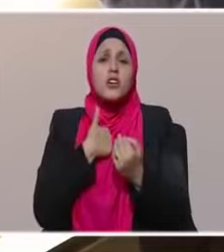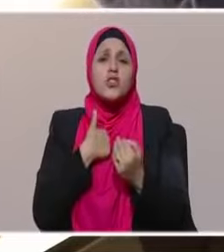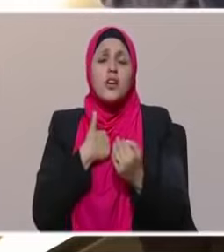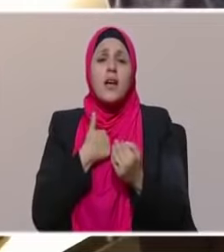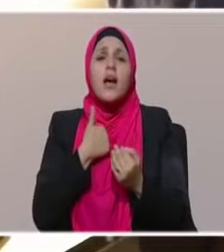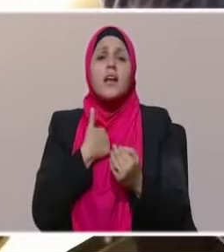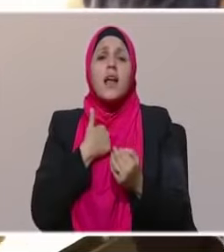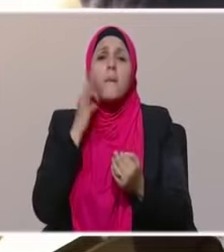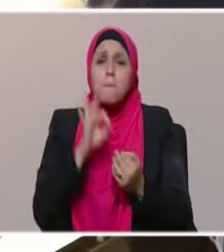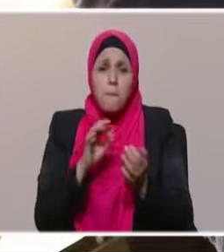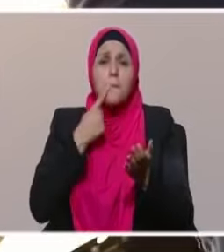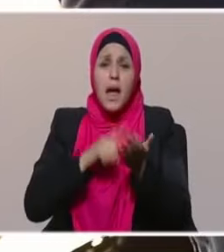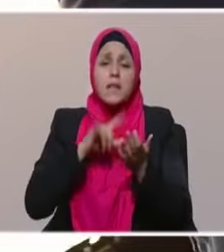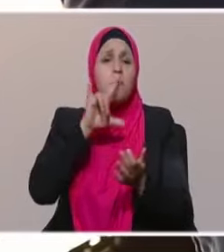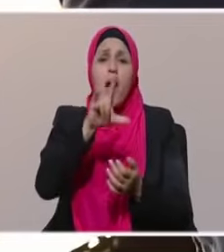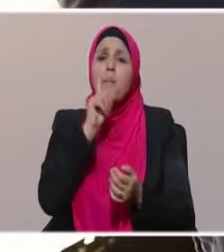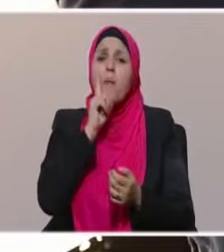لان بجد انا بحبها،